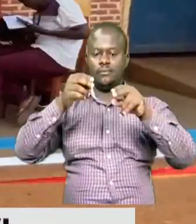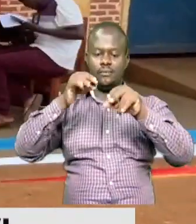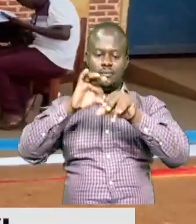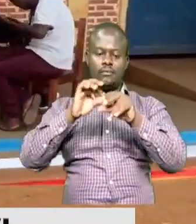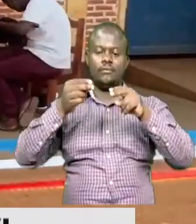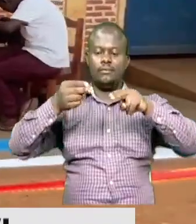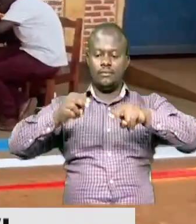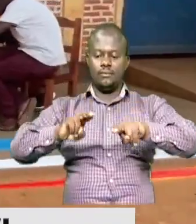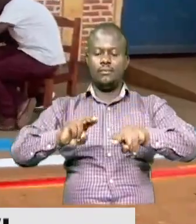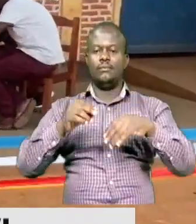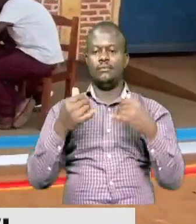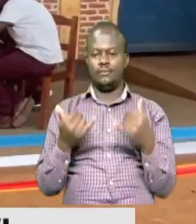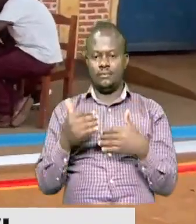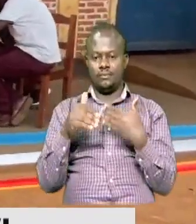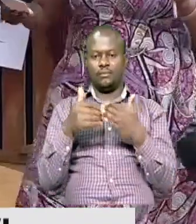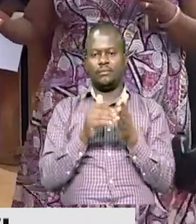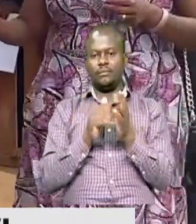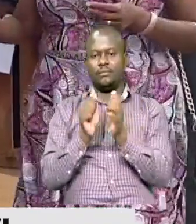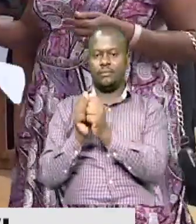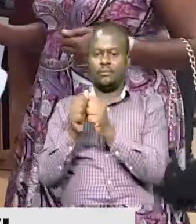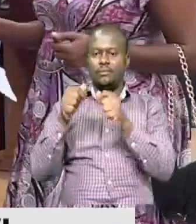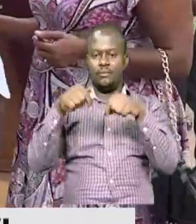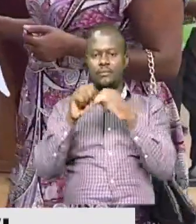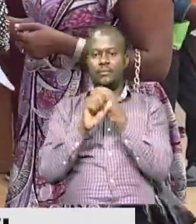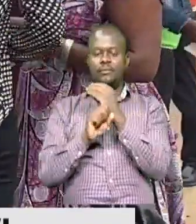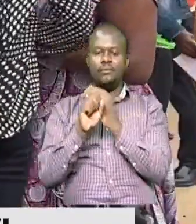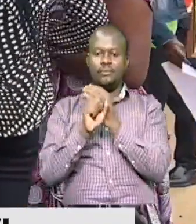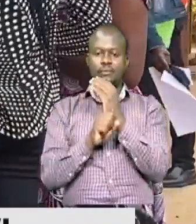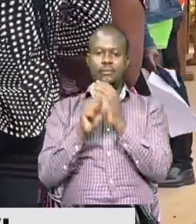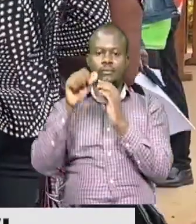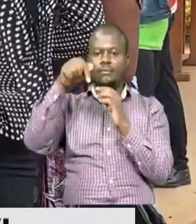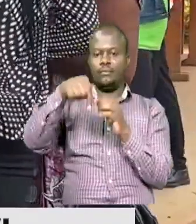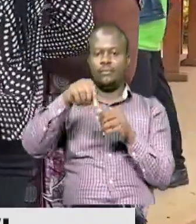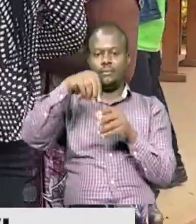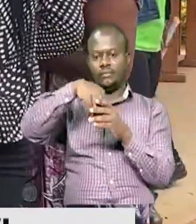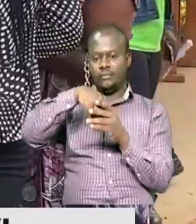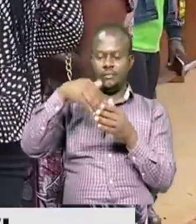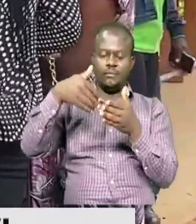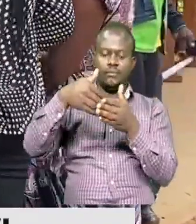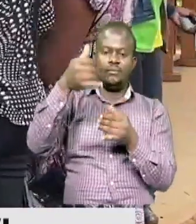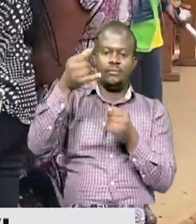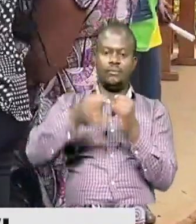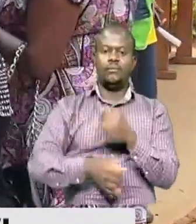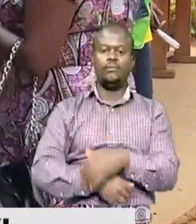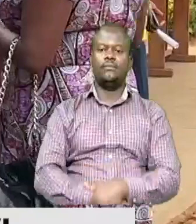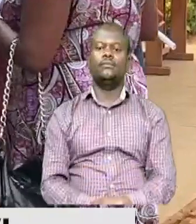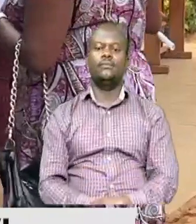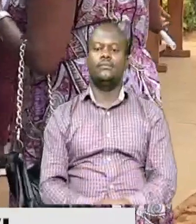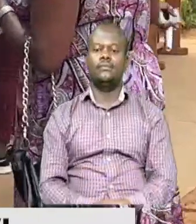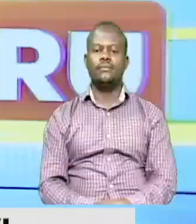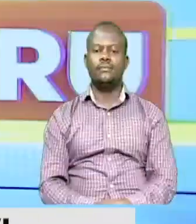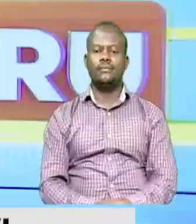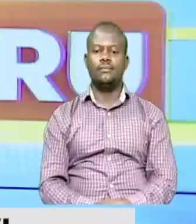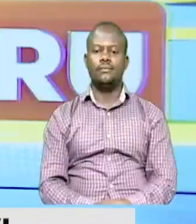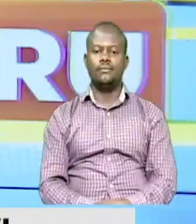yabaye. Ubu ngubu rero amatora hano mu murenge wa Gashonga duhagaze akaba agana ku musozi.